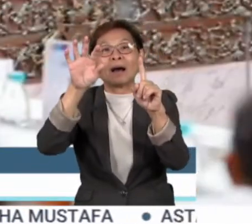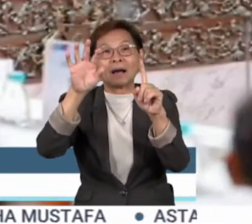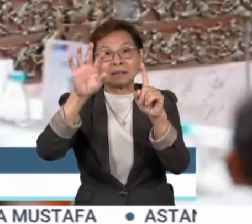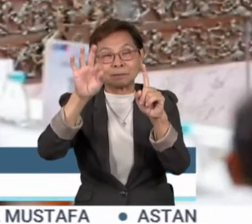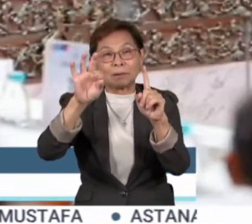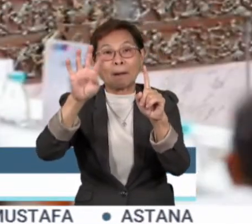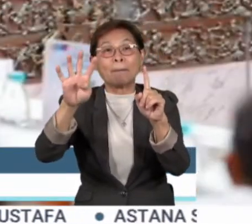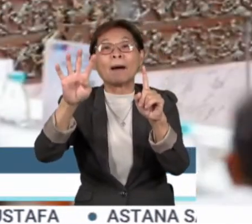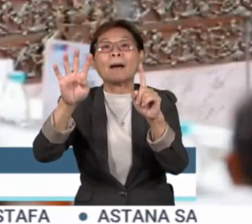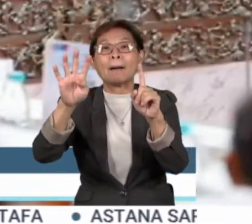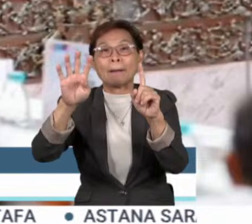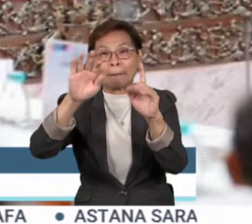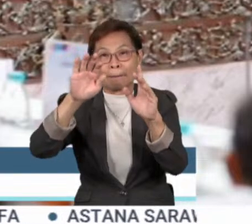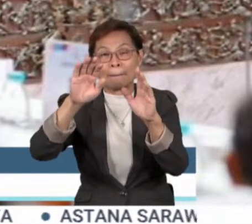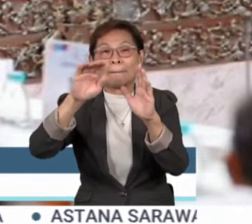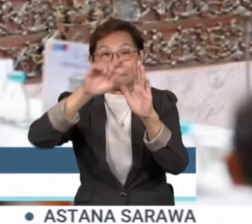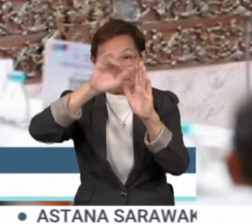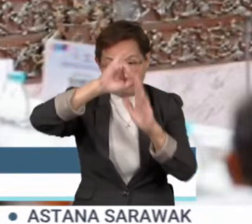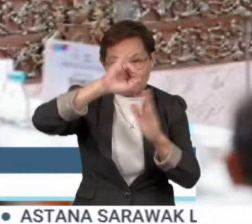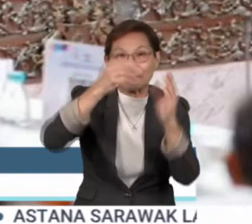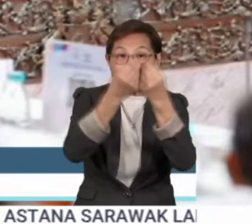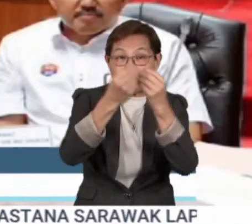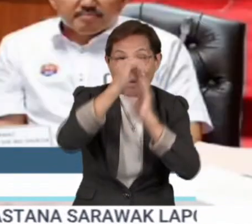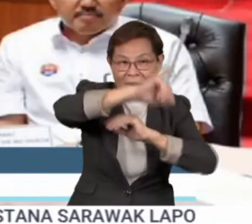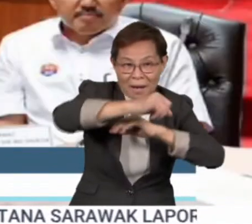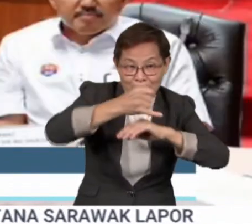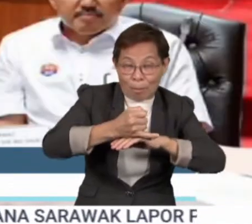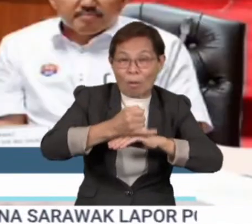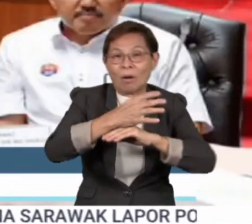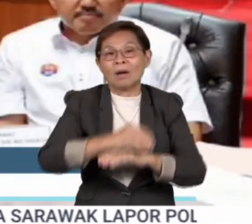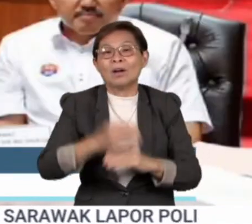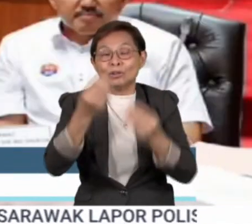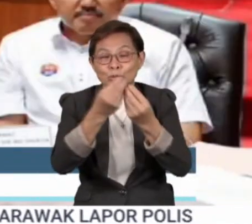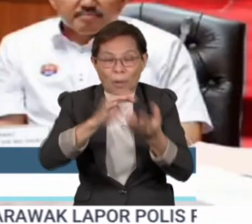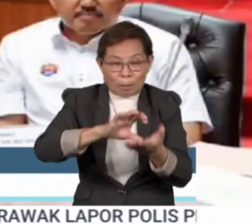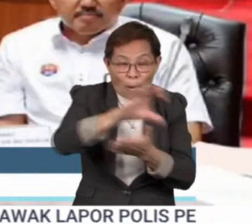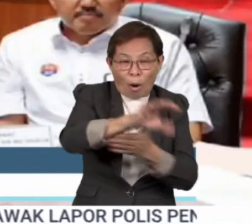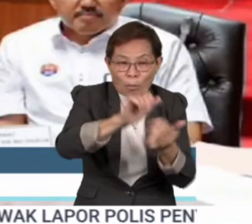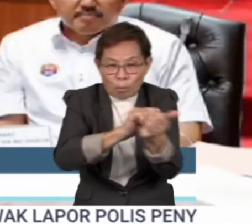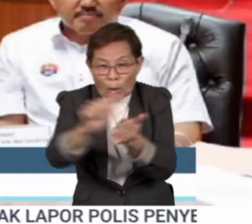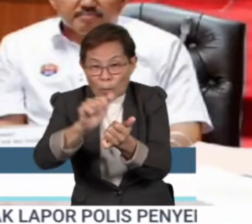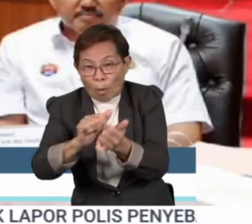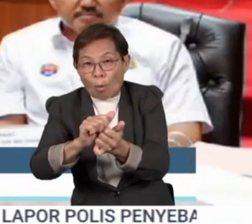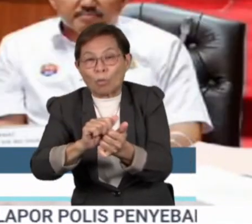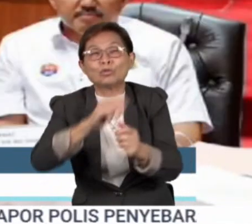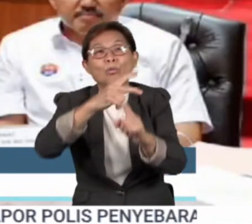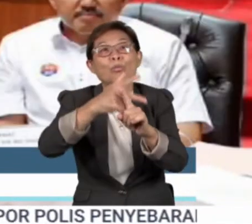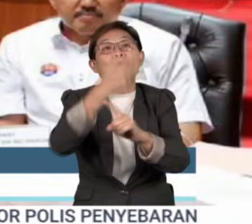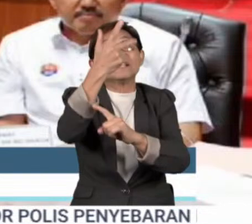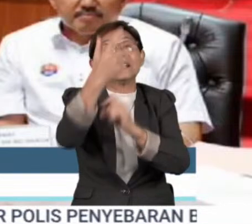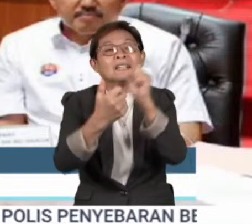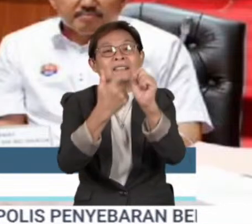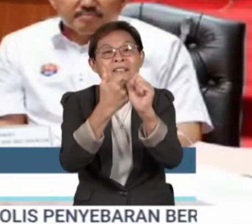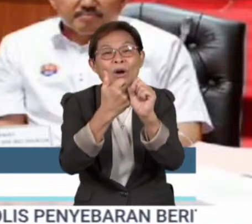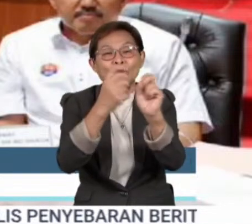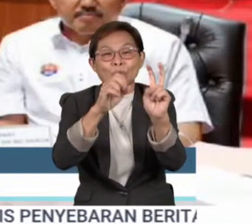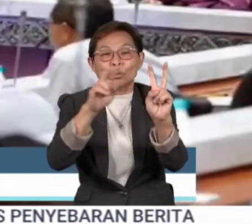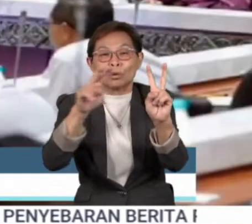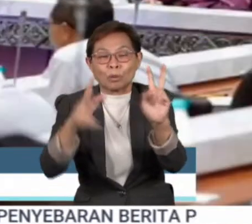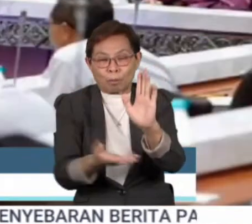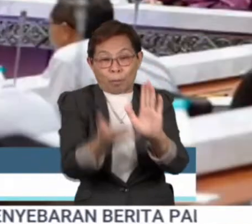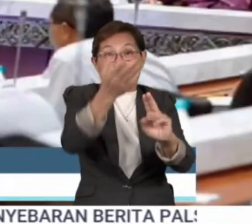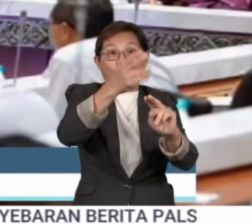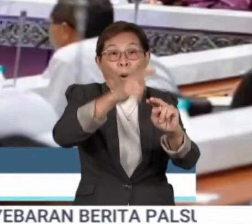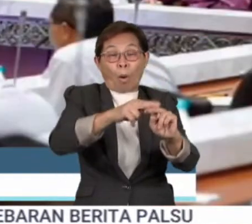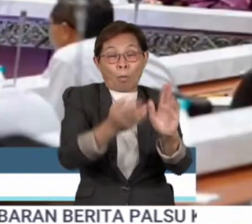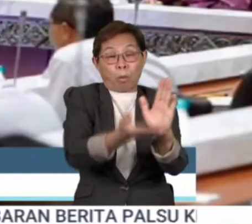RM111.94 bilion nilai import. Sebanyak RM10.6 bilion jumlah pelaburan diluluskan untuk suku pertama tahun 2023, peningkatan 3 kali